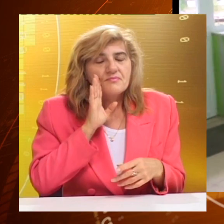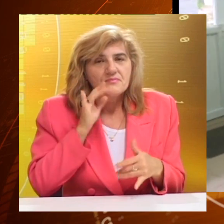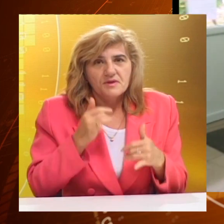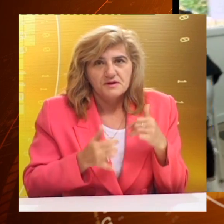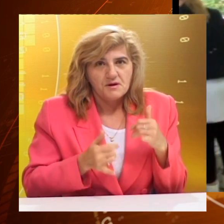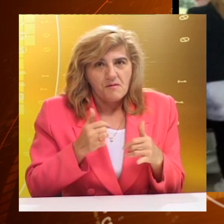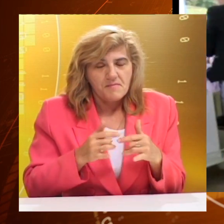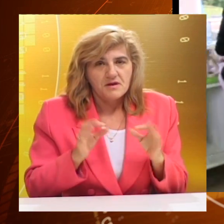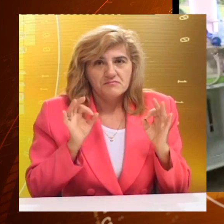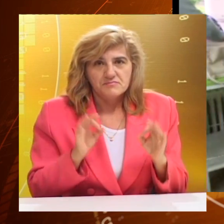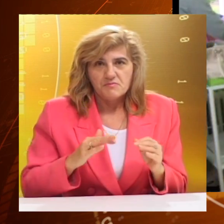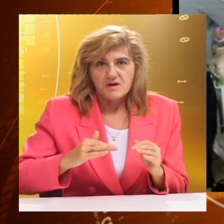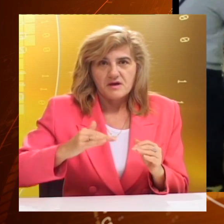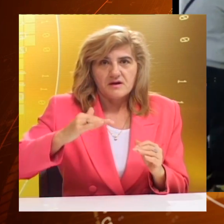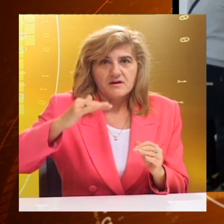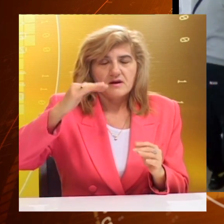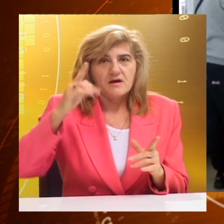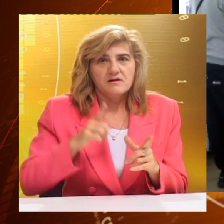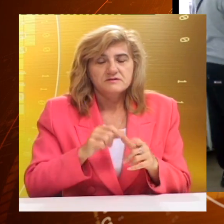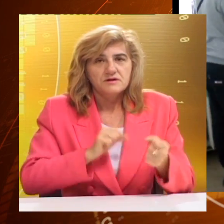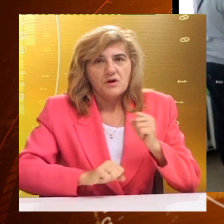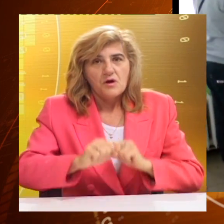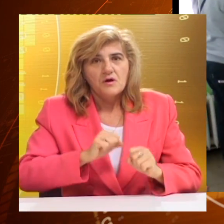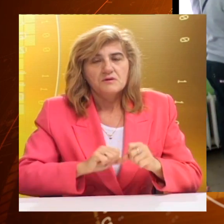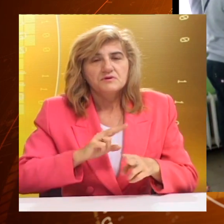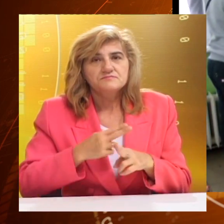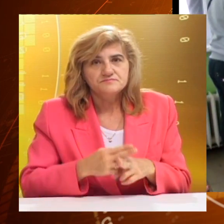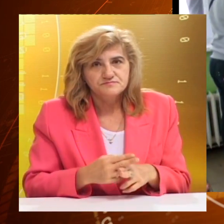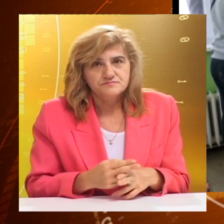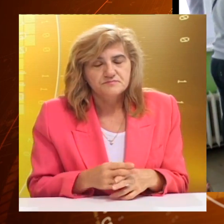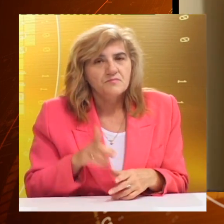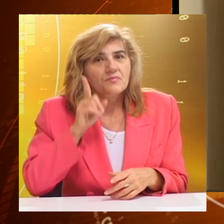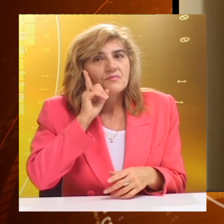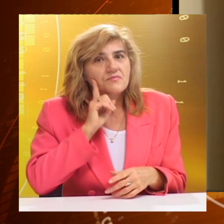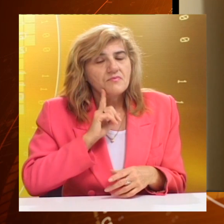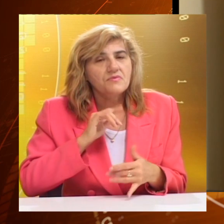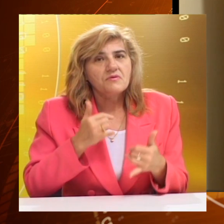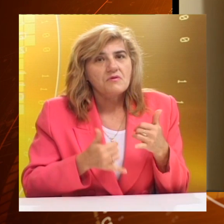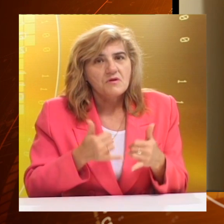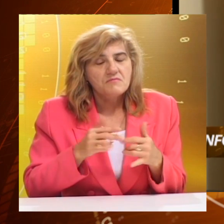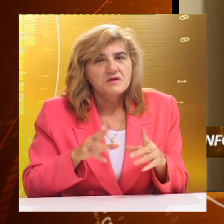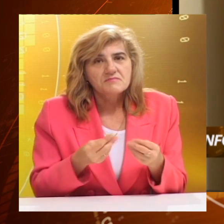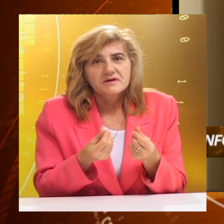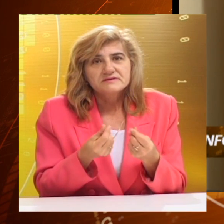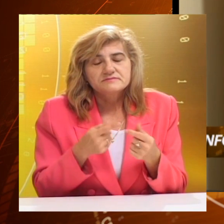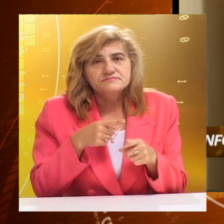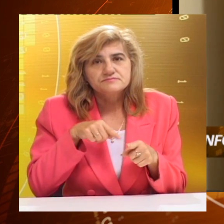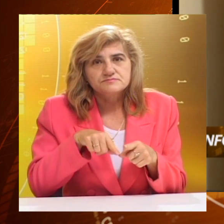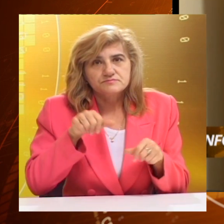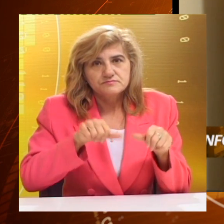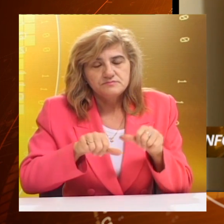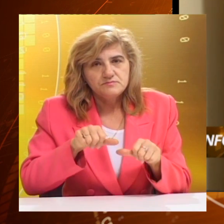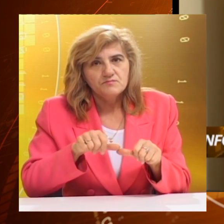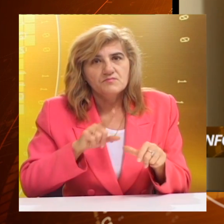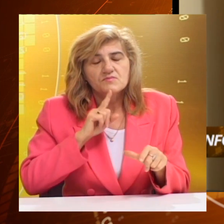obezbeđuje pravilan rast i razvoj deteta te postiče sazrevanje odbrambenog sistema. Znači, majčino mlijeko sadrži određene